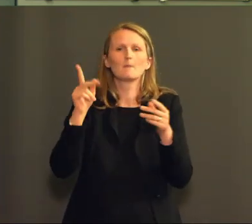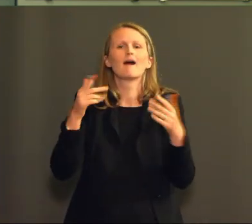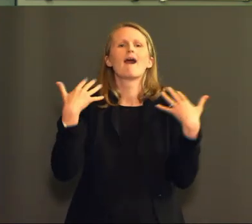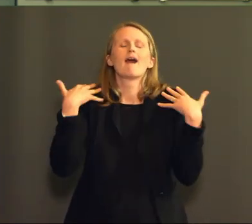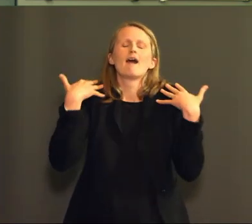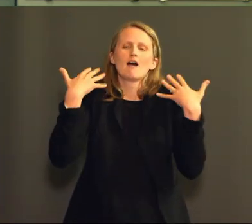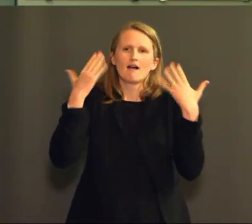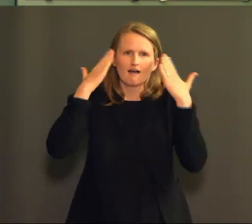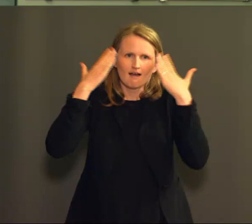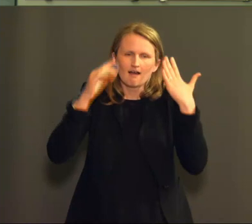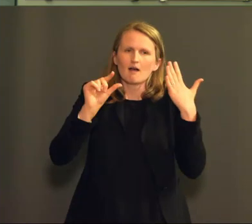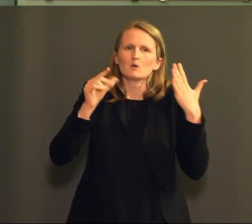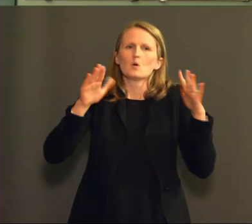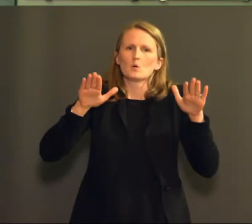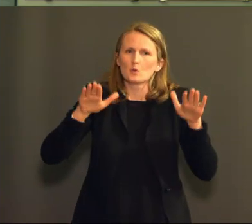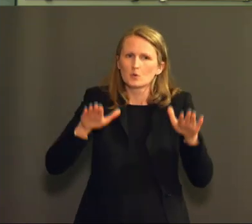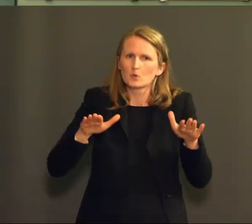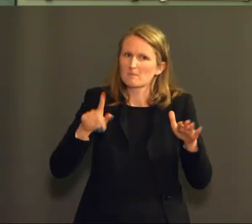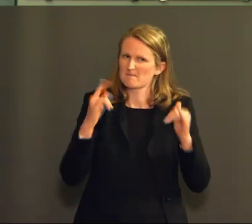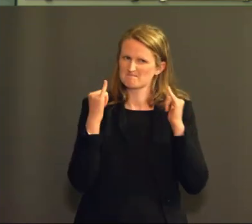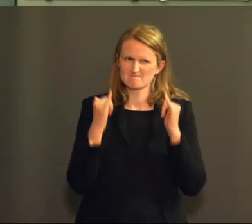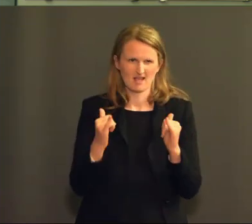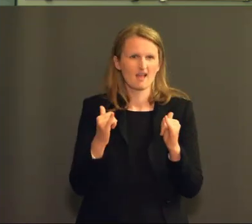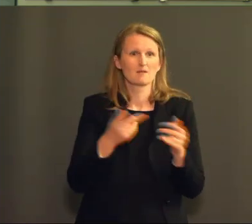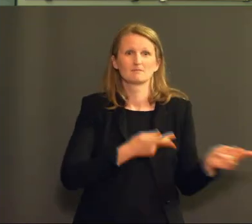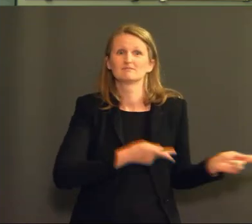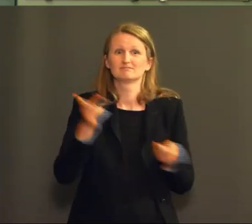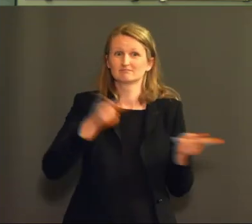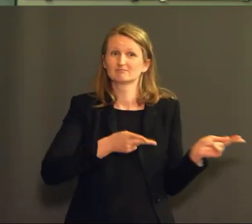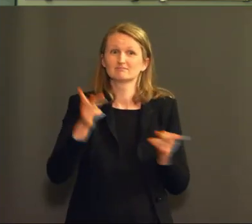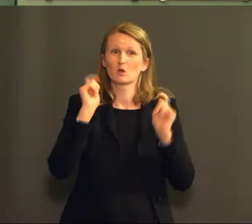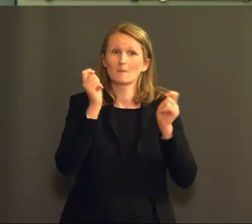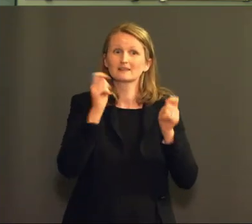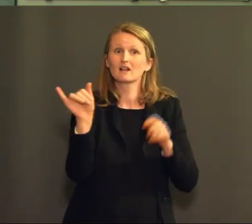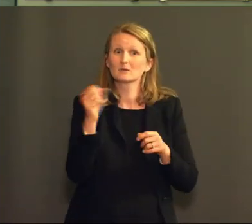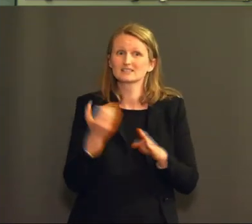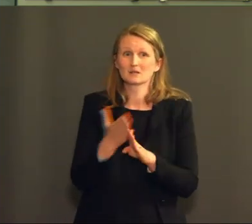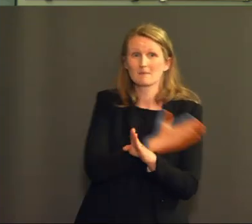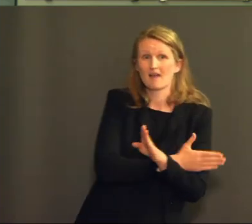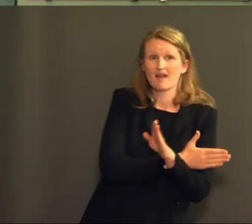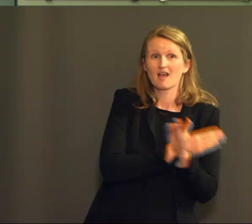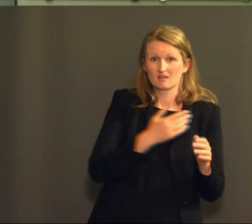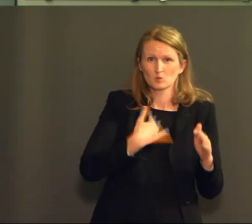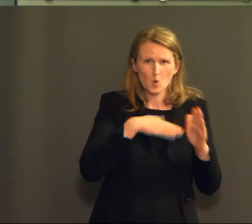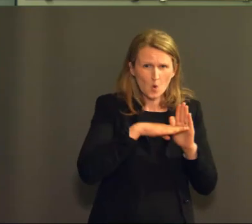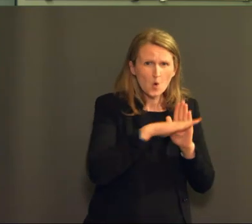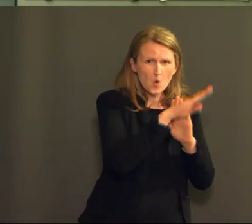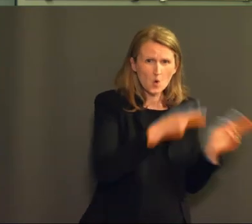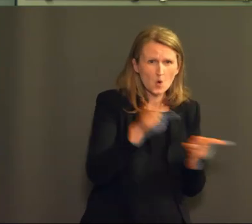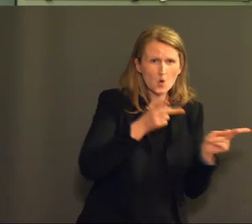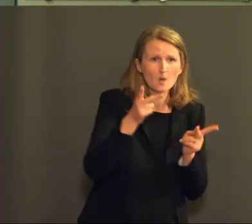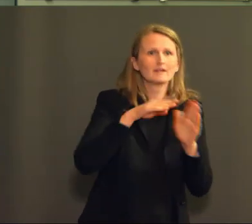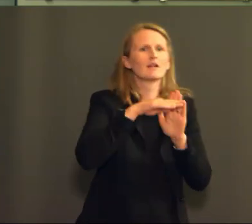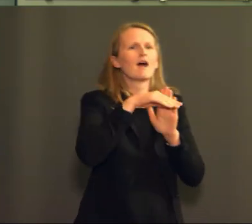une nouvelle baisse. Une légère et nouvelle baisse. La semaine dernière, une moyenne de